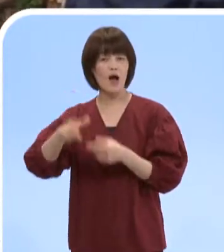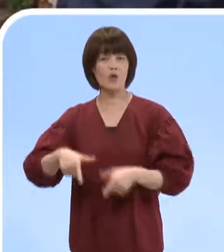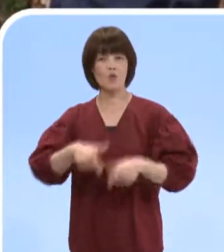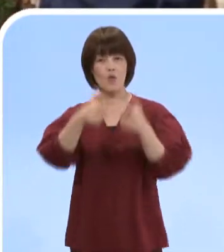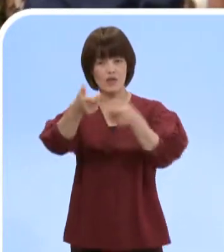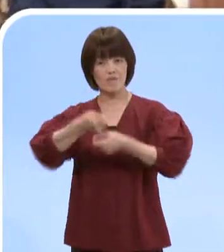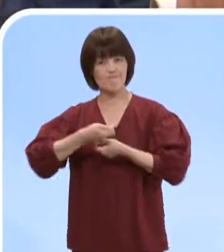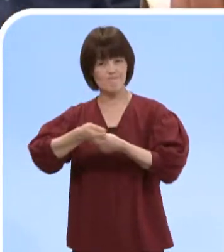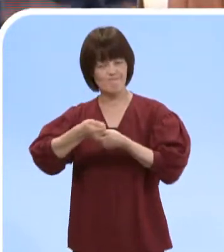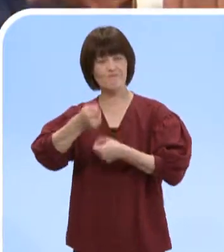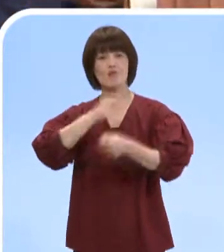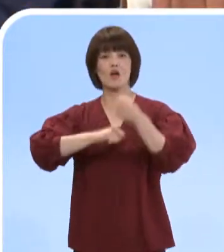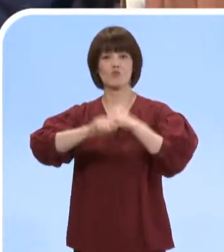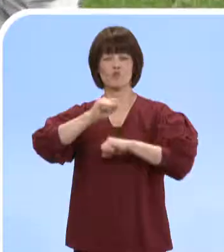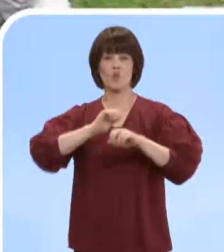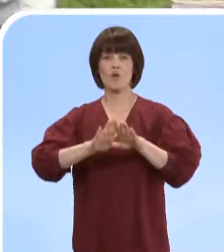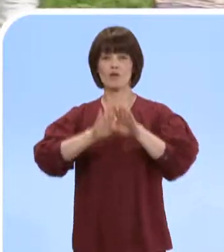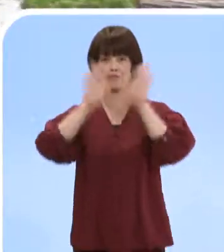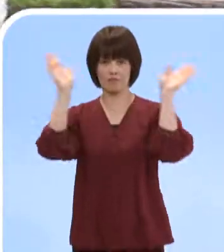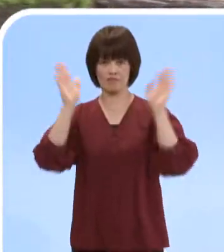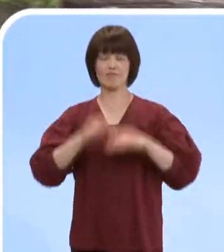で間伐などを行います。